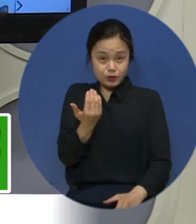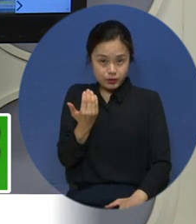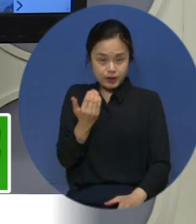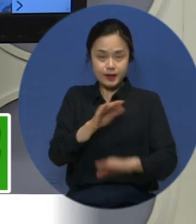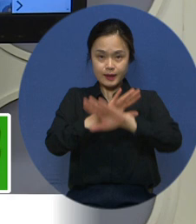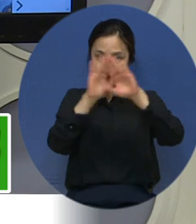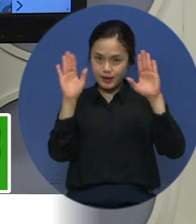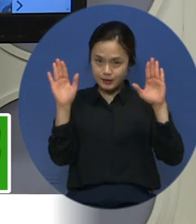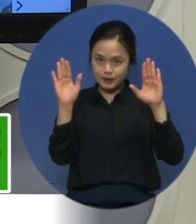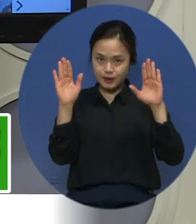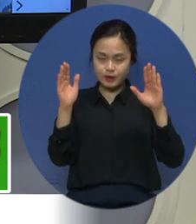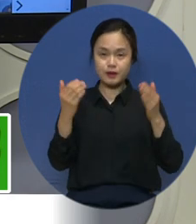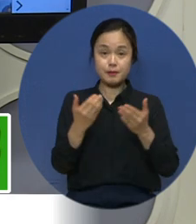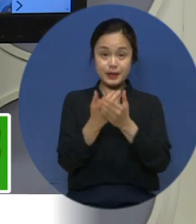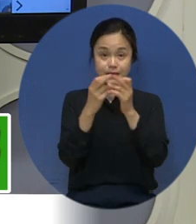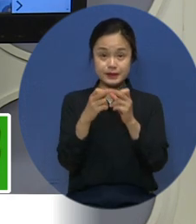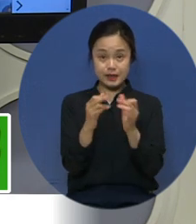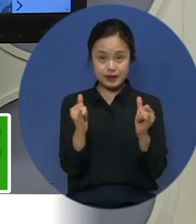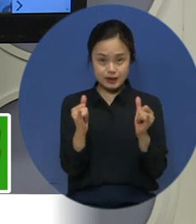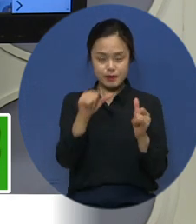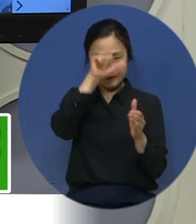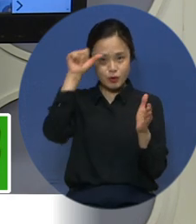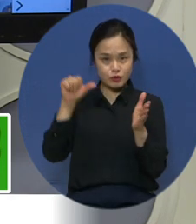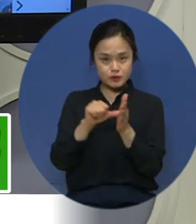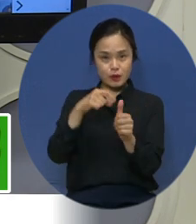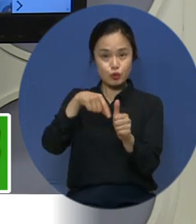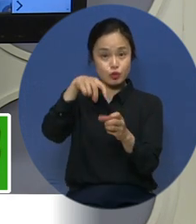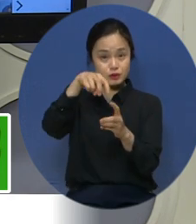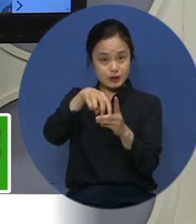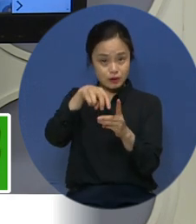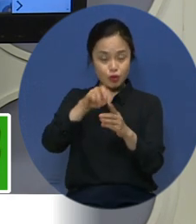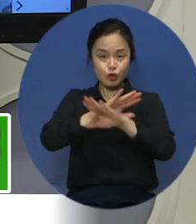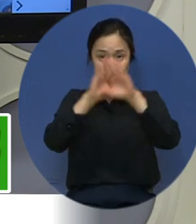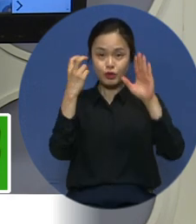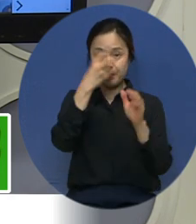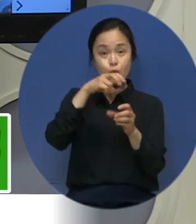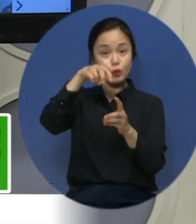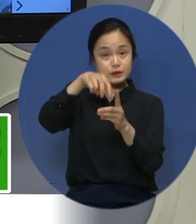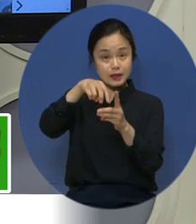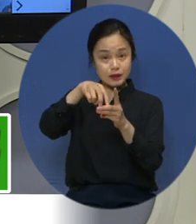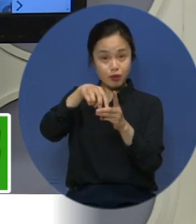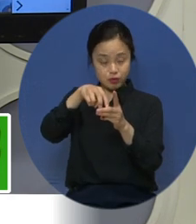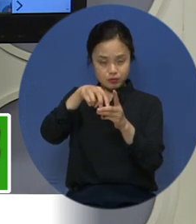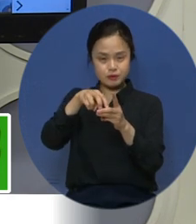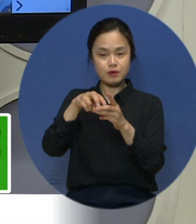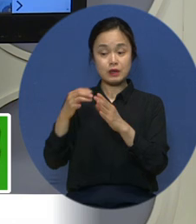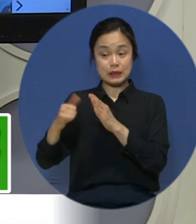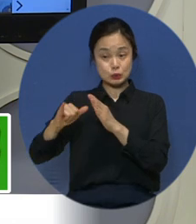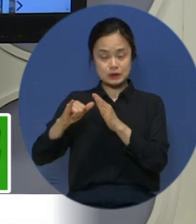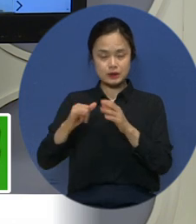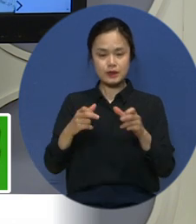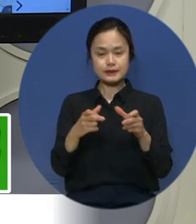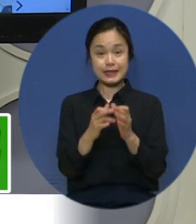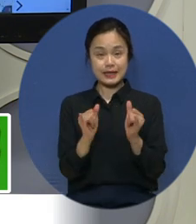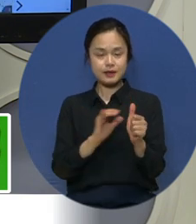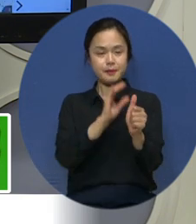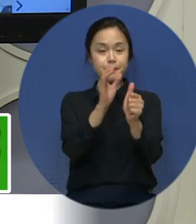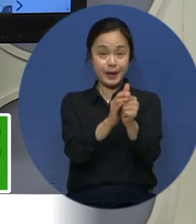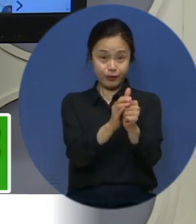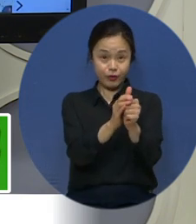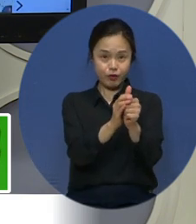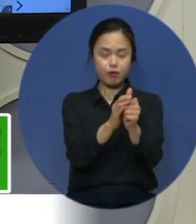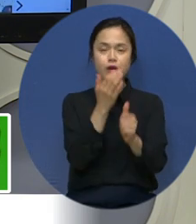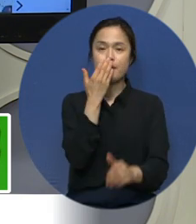발달장애인 평생 교육 센터 장애인 주간보호시설 엔터 등 시설을 이용함으로써 돌봄의 큰 문제가